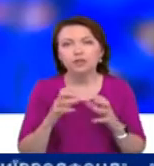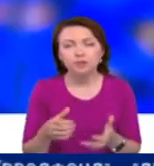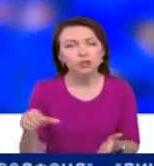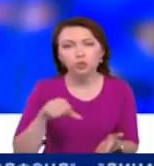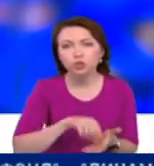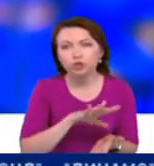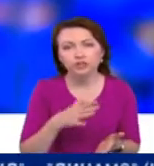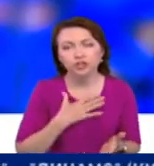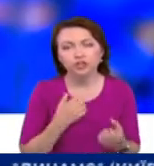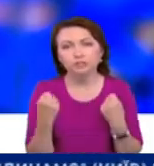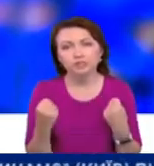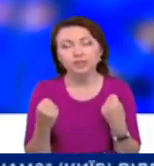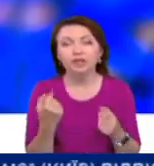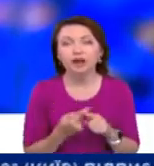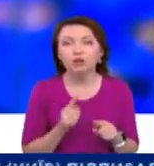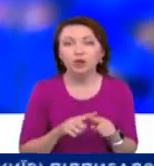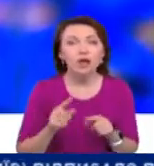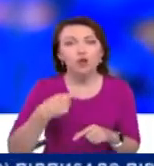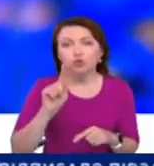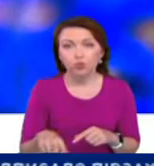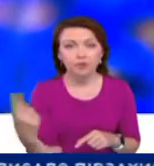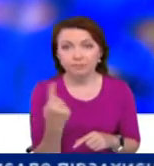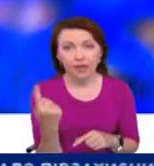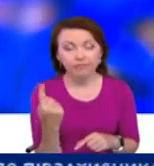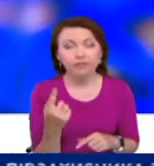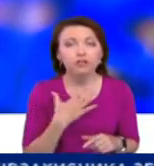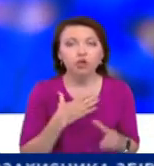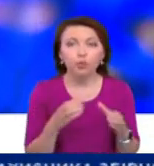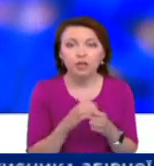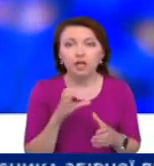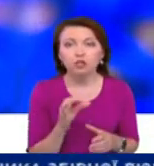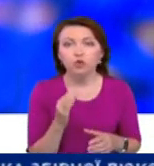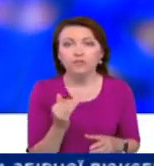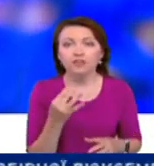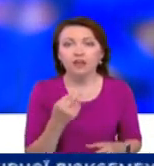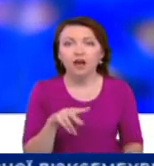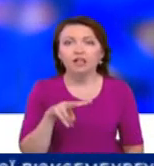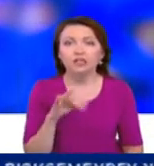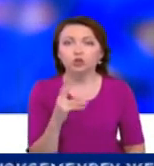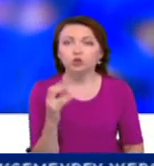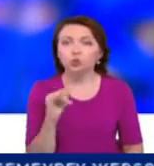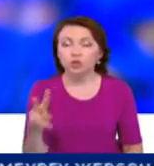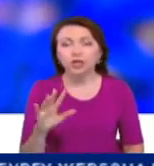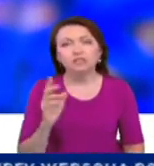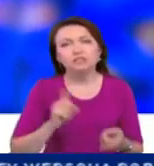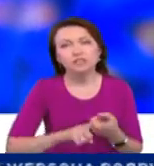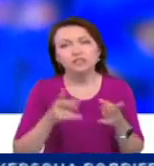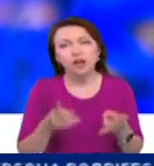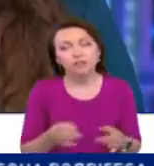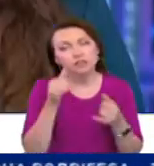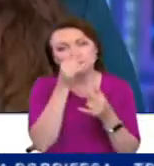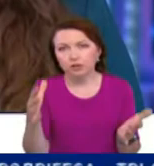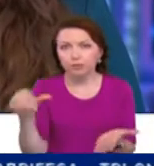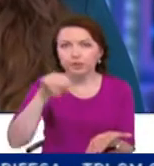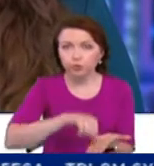наша спортсменка, которая является первым номером нашей команды, это София Лыскун. Она в связи с травмой не смогла принимать